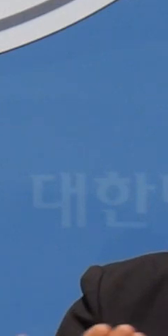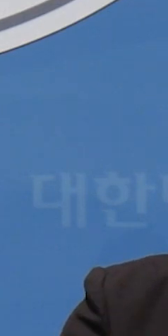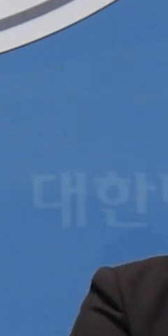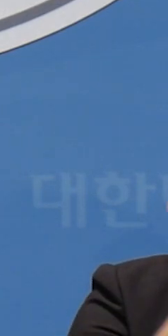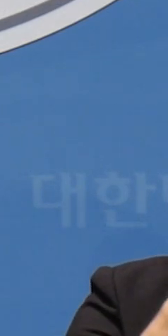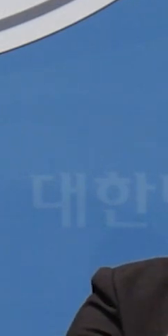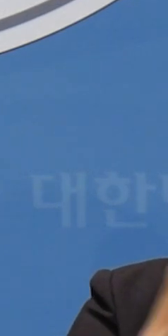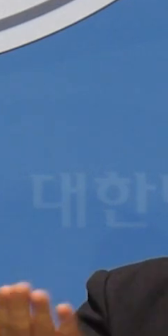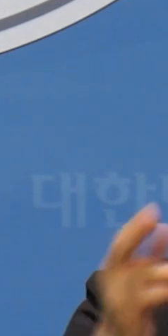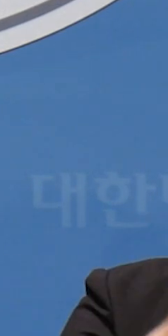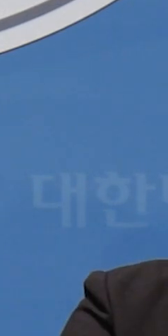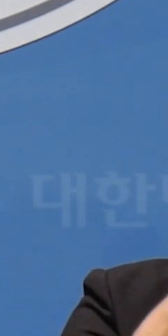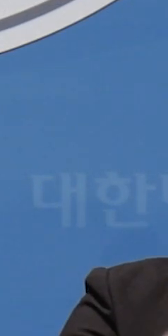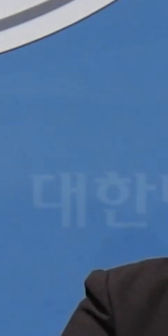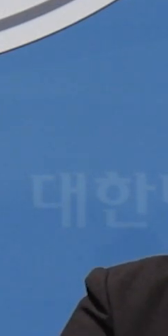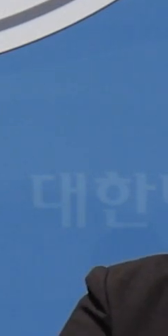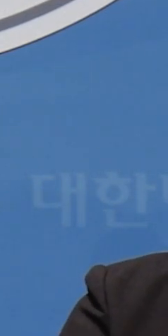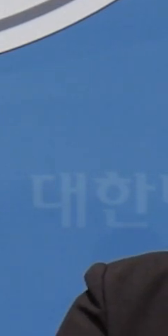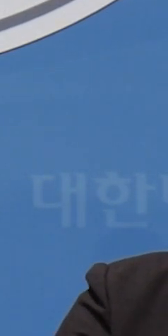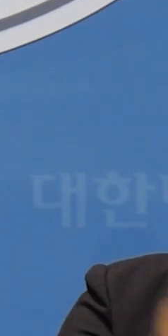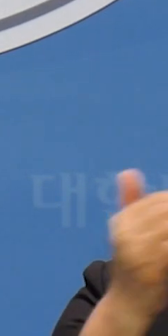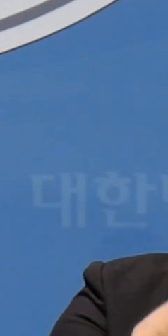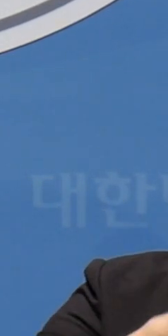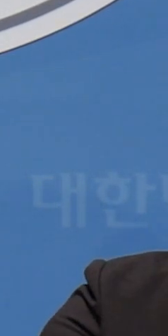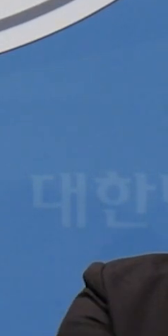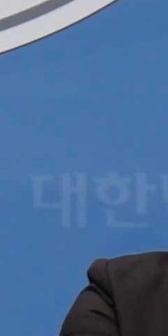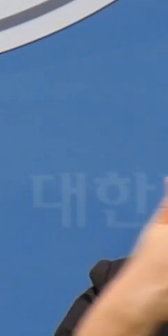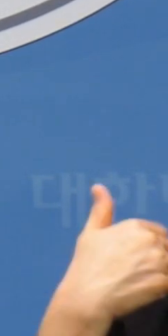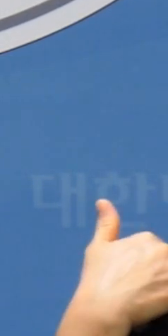만들고 도시의 자족성을 높여야 합니다.